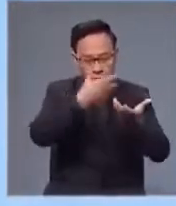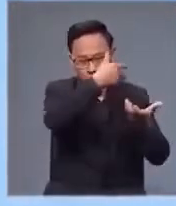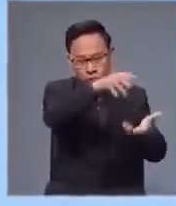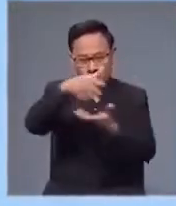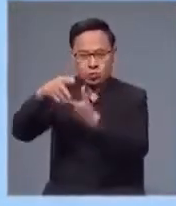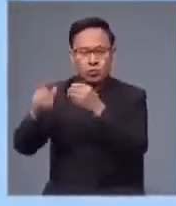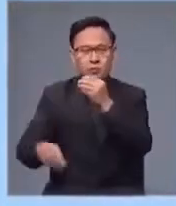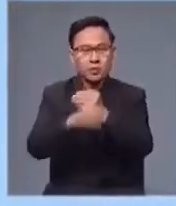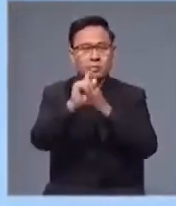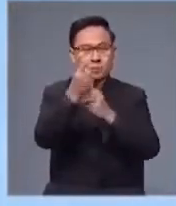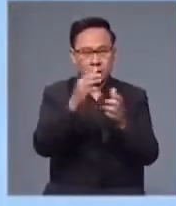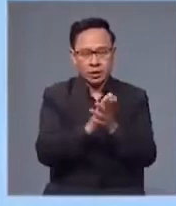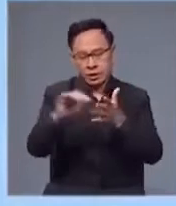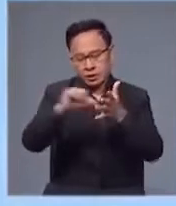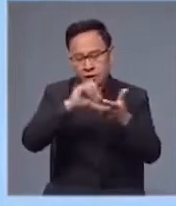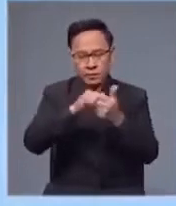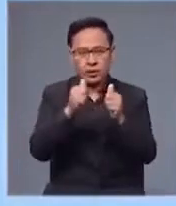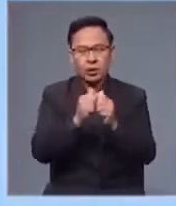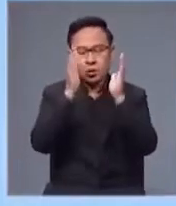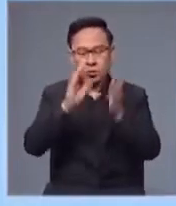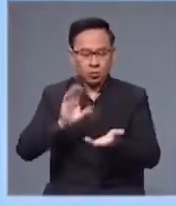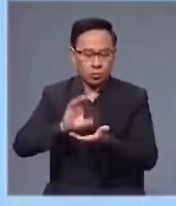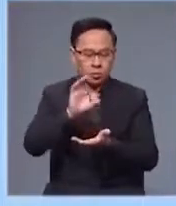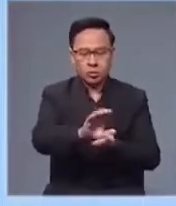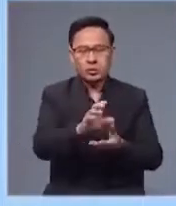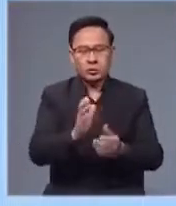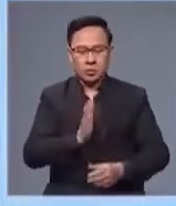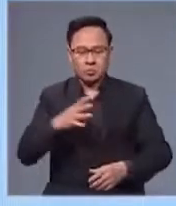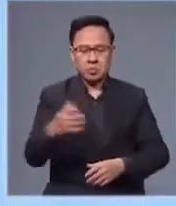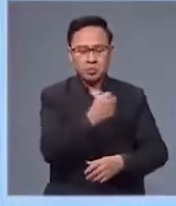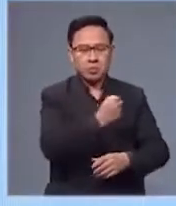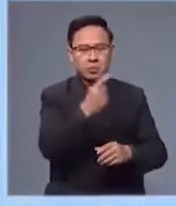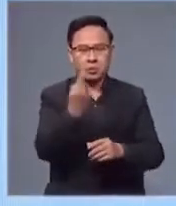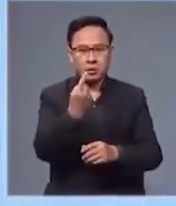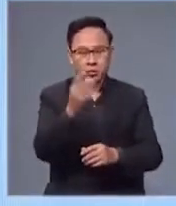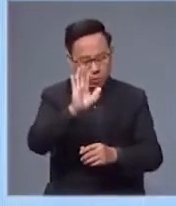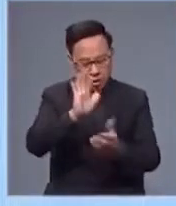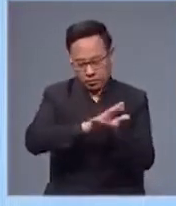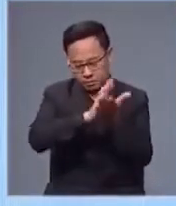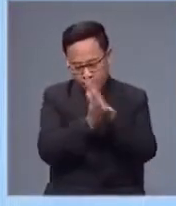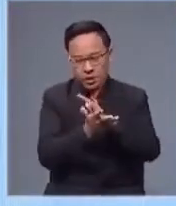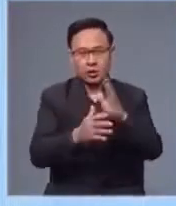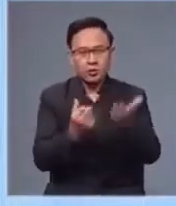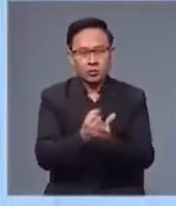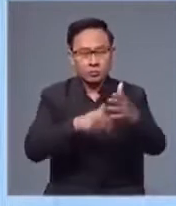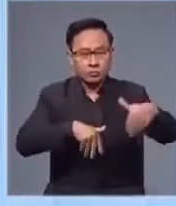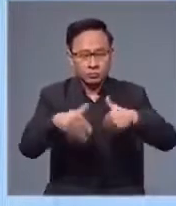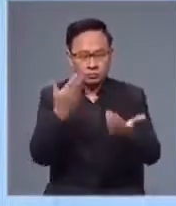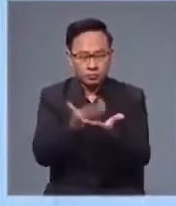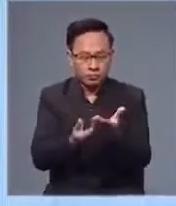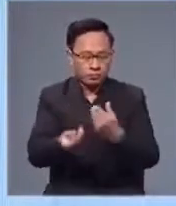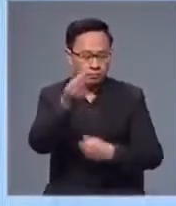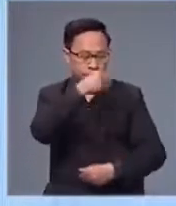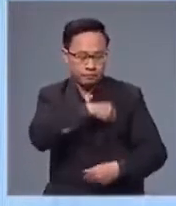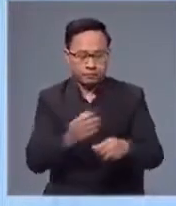พี่น้องเกษตรกรลดการผูกขาดของนายทุนสร้างความเป็นธรรมแล้วก็ทำให้พี่น้องนั้นสามารถที่จะได้รับเงินเต็มเม็ดเต็มหน่ว